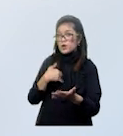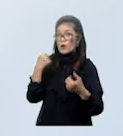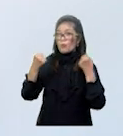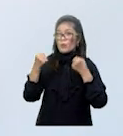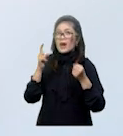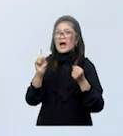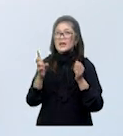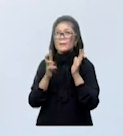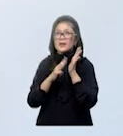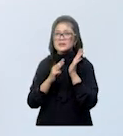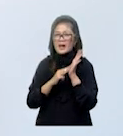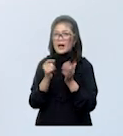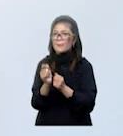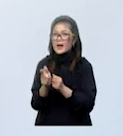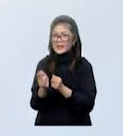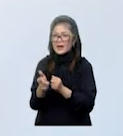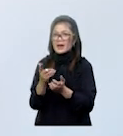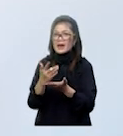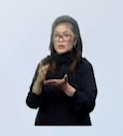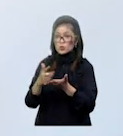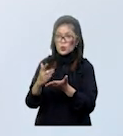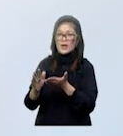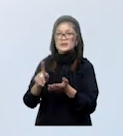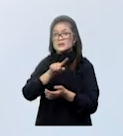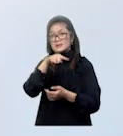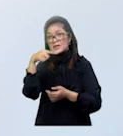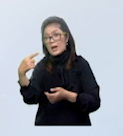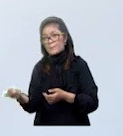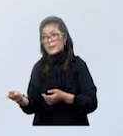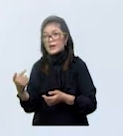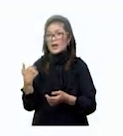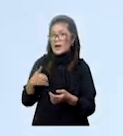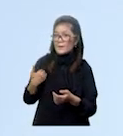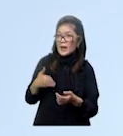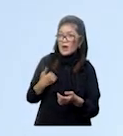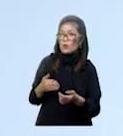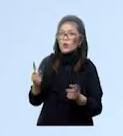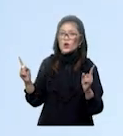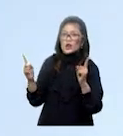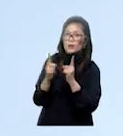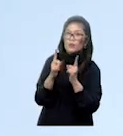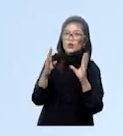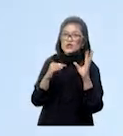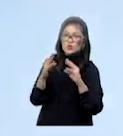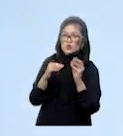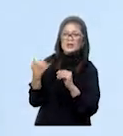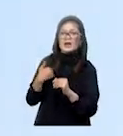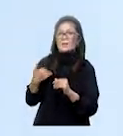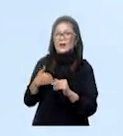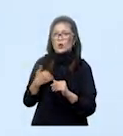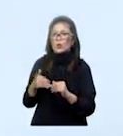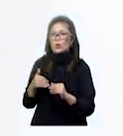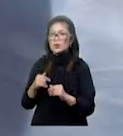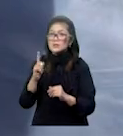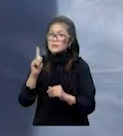polisi. Namun akibat tidak mendapat titik temu, pelaku keluar dan berupaya kabur dengan alasan pihak leasing tidak memiliki data yang